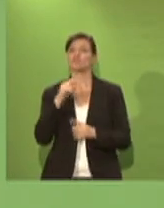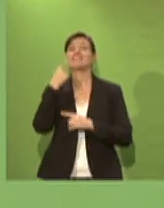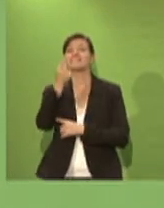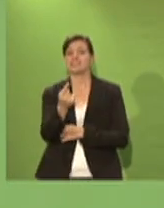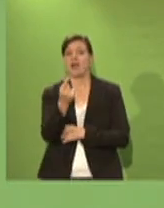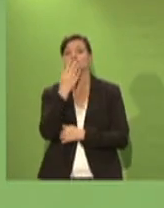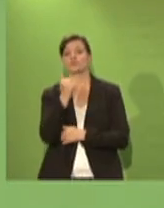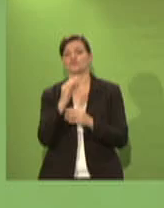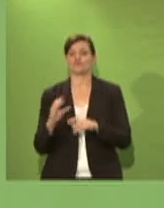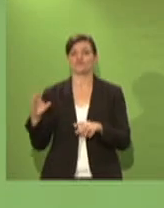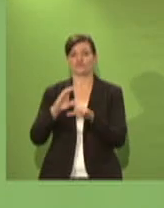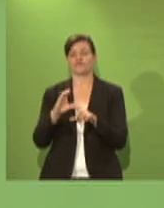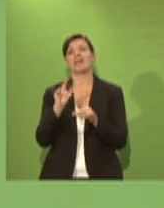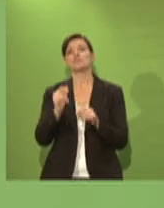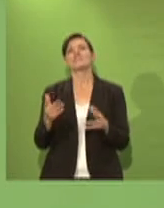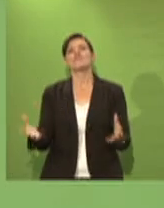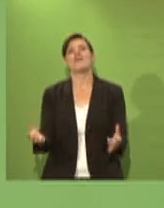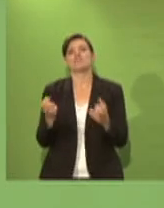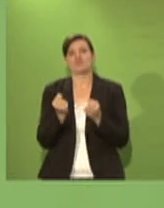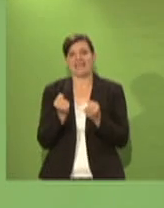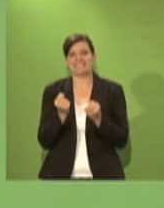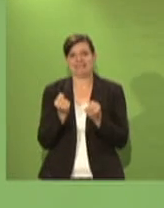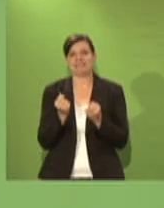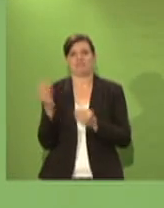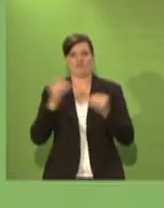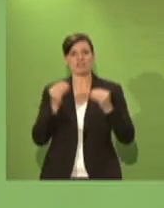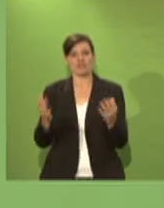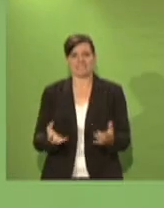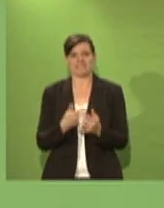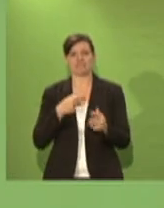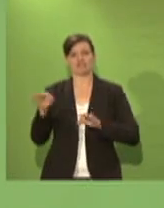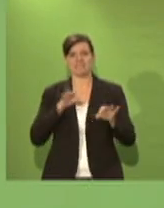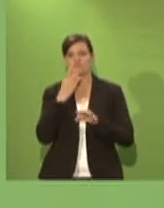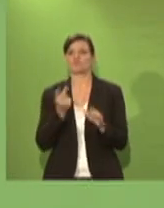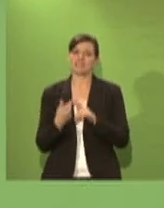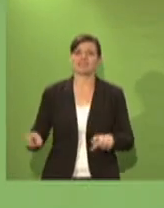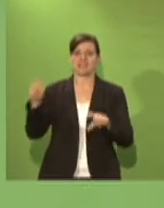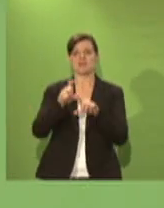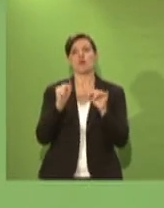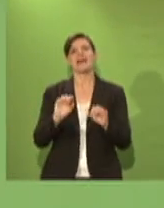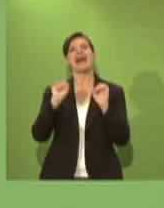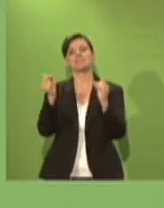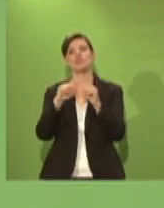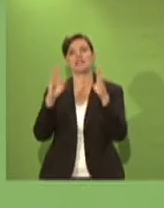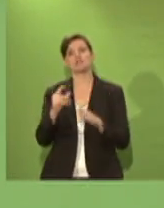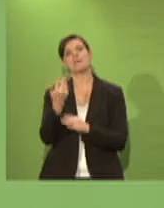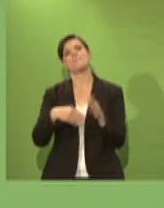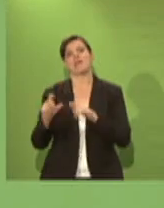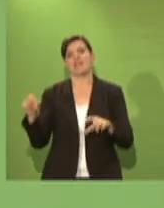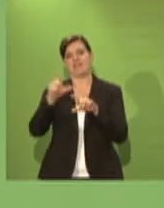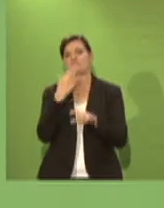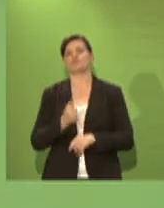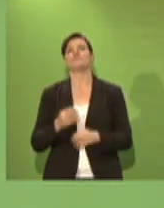Jahr mit einer Fundraising-Strategie unterlegen, dass wir hier auch beim Aktionshaushalt Bewegung hinbekommen. Der Öko-Fonds